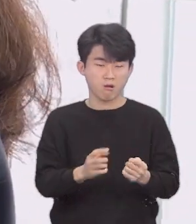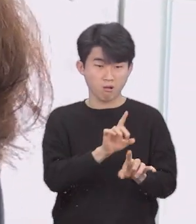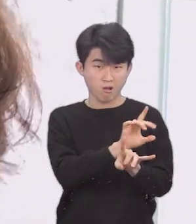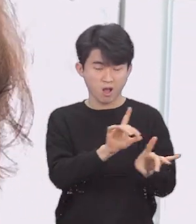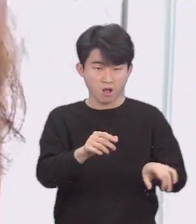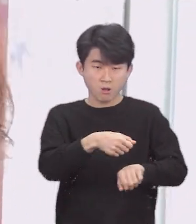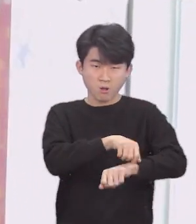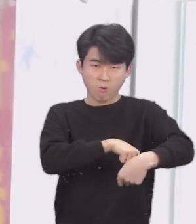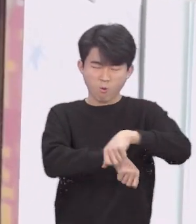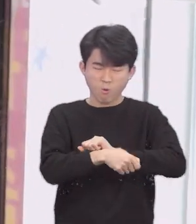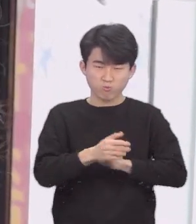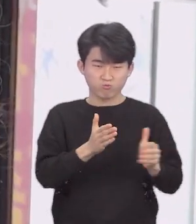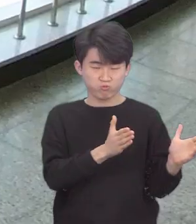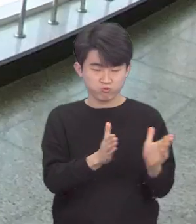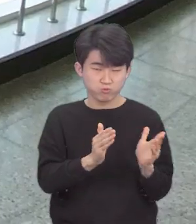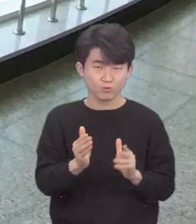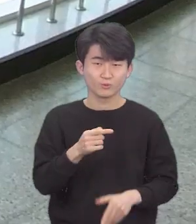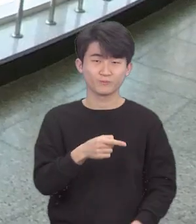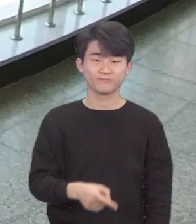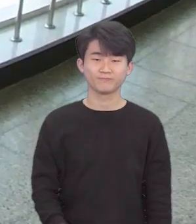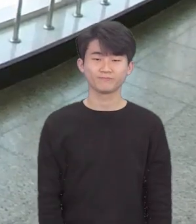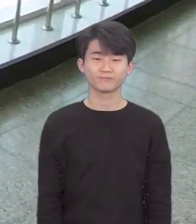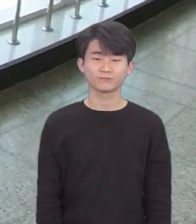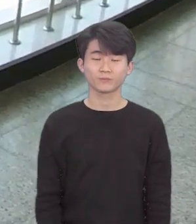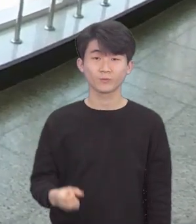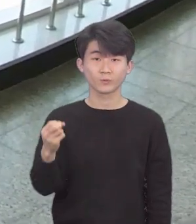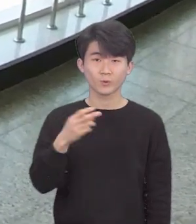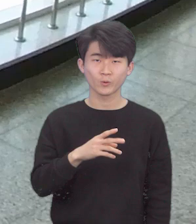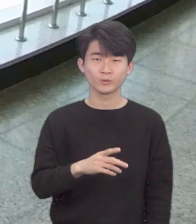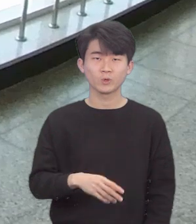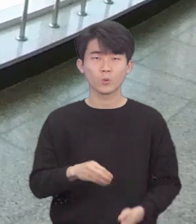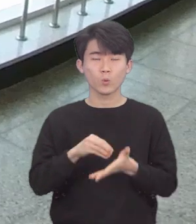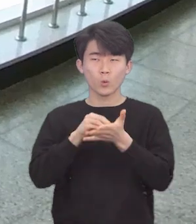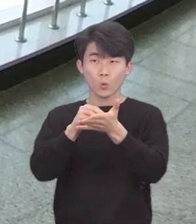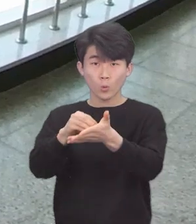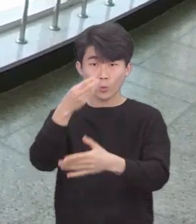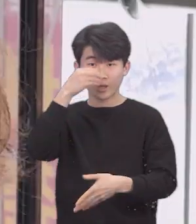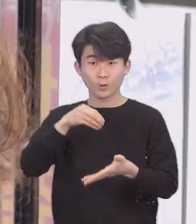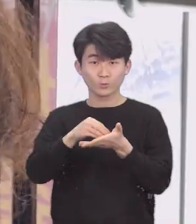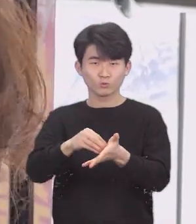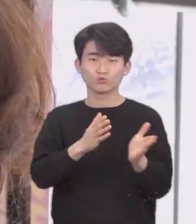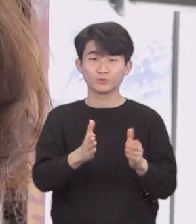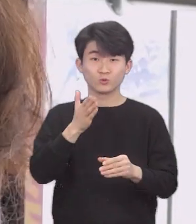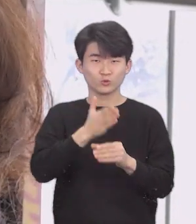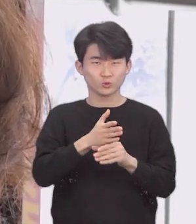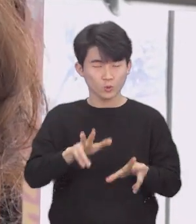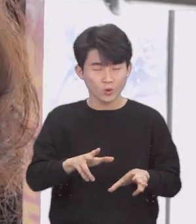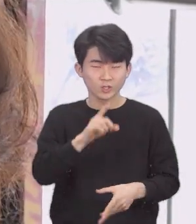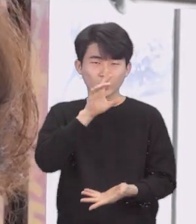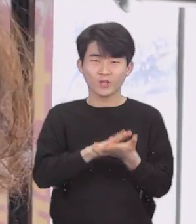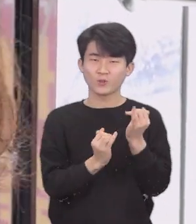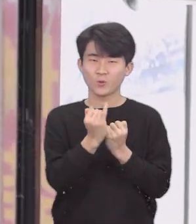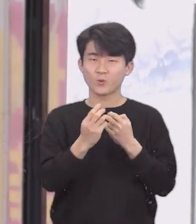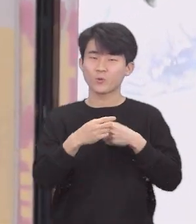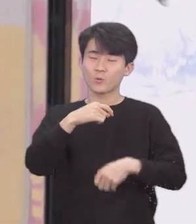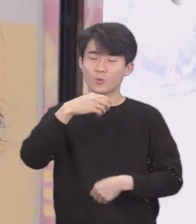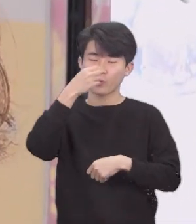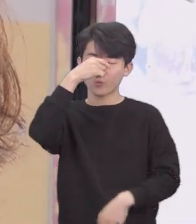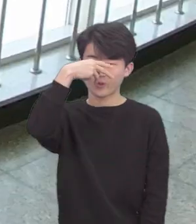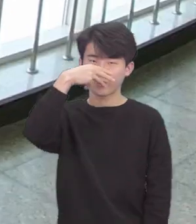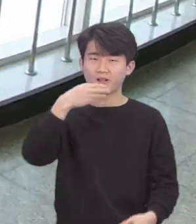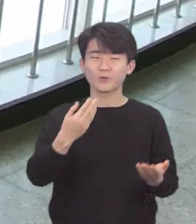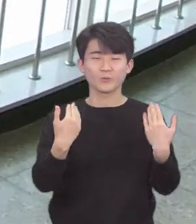열심히 진행을 하고 있어요. 지금 중학생인 친구분들은 천안여고에 한번 생각을 해보면 어떨까 생각이